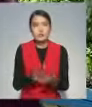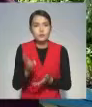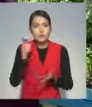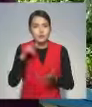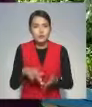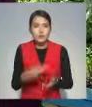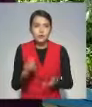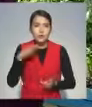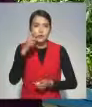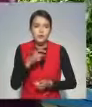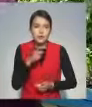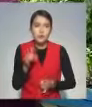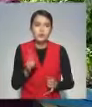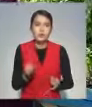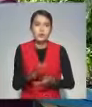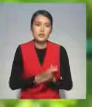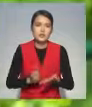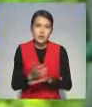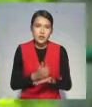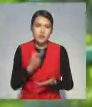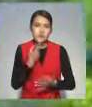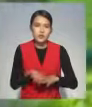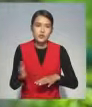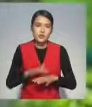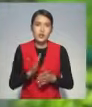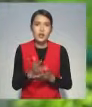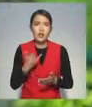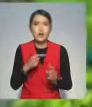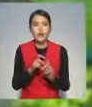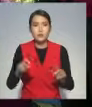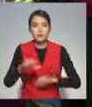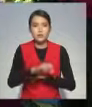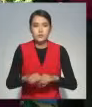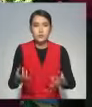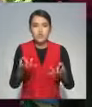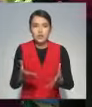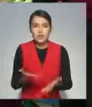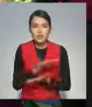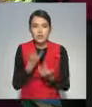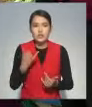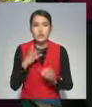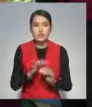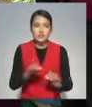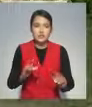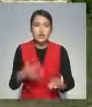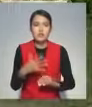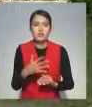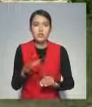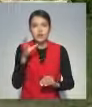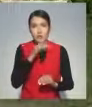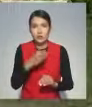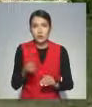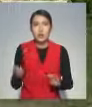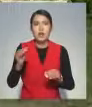и не принимают, до нее нам добираться тяжело. 4-я, школы переполнены просто. Наших детей выкидывают на улицу. По